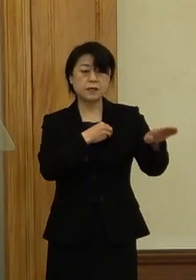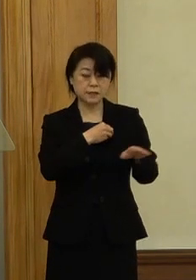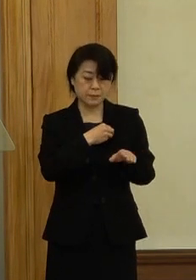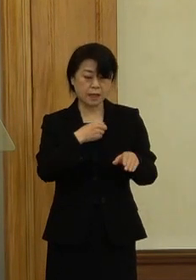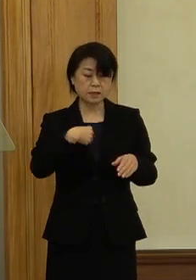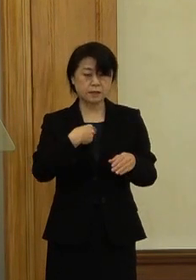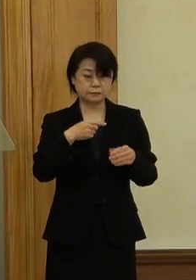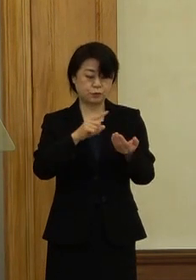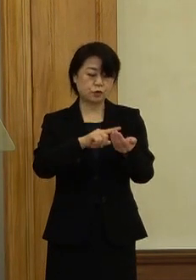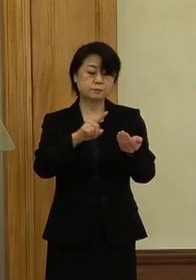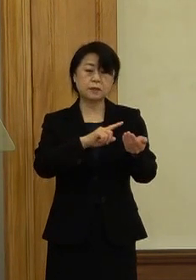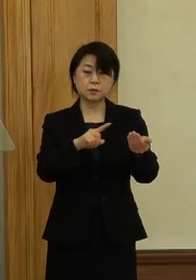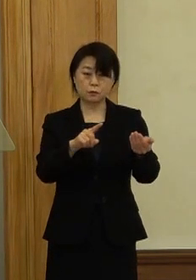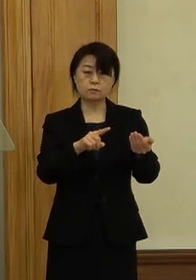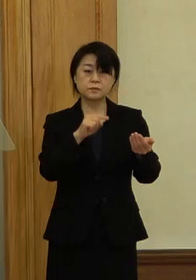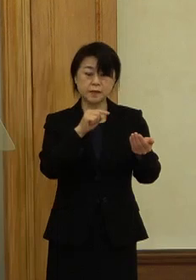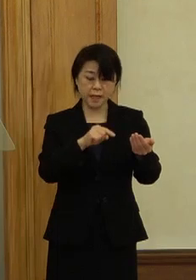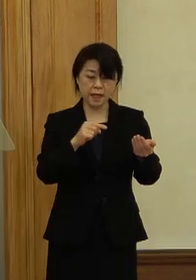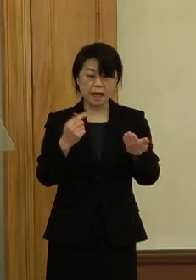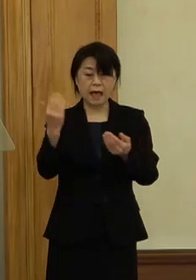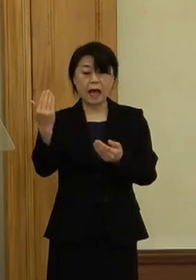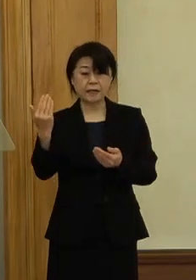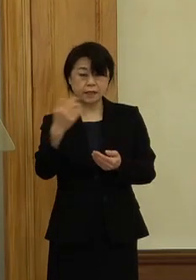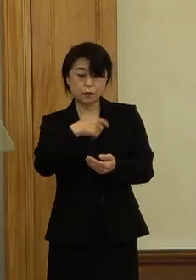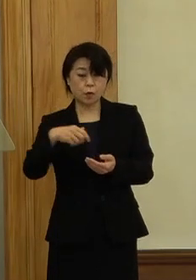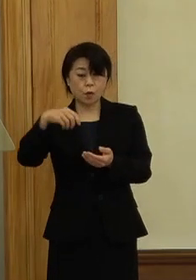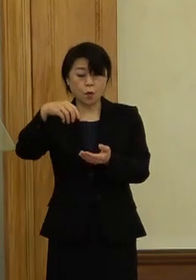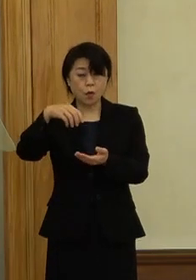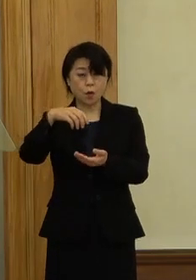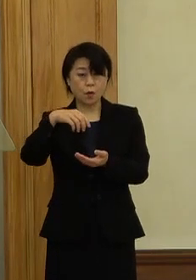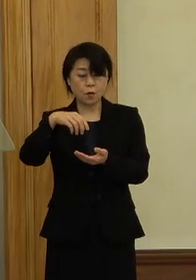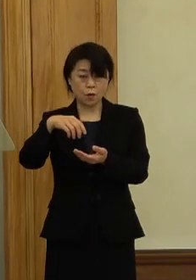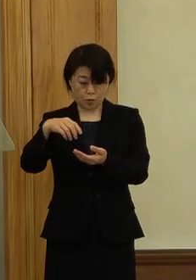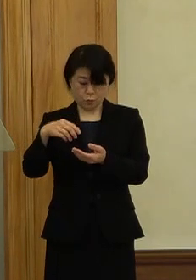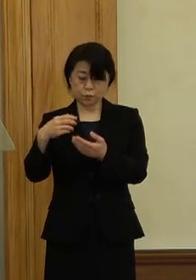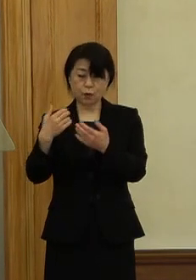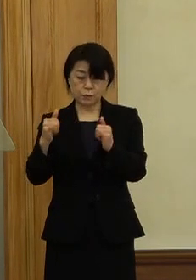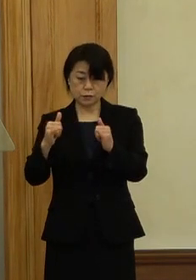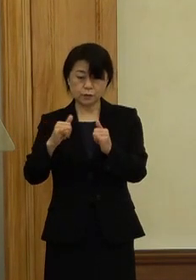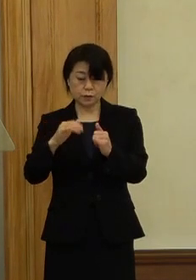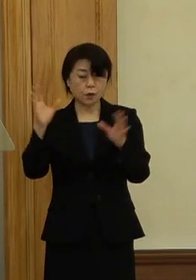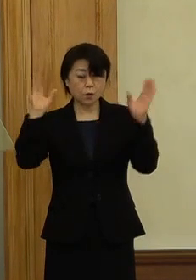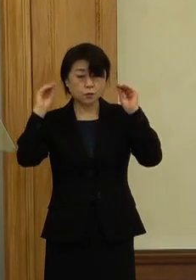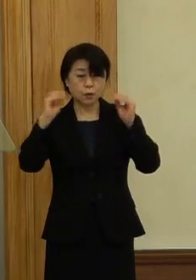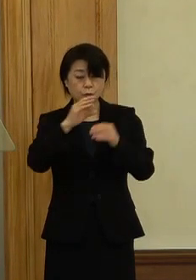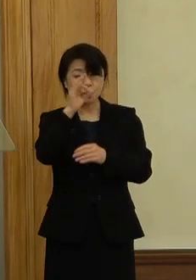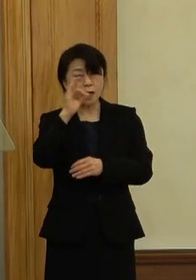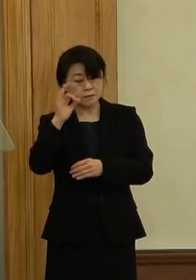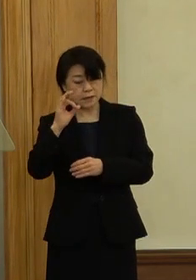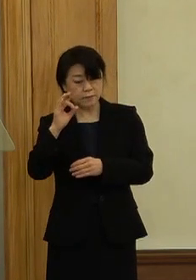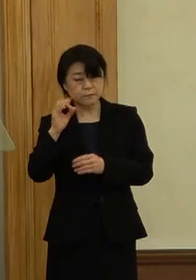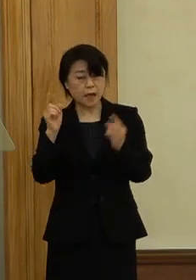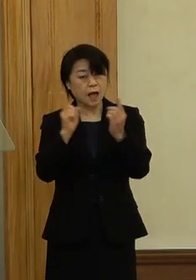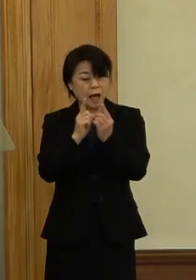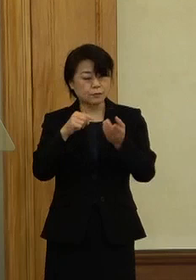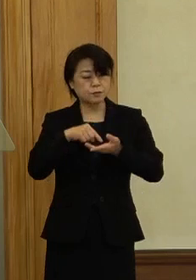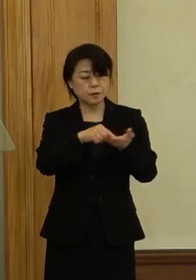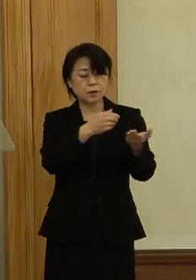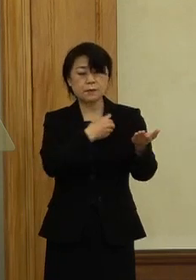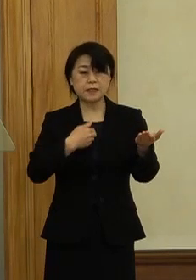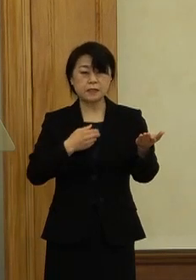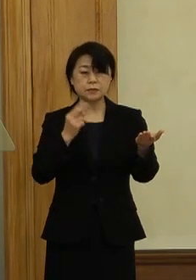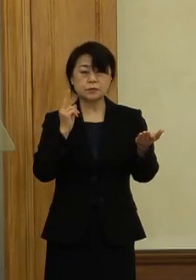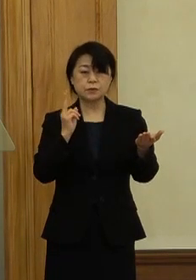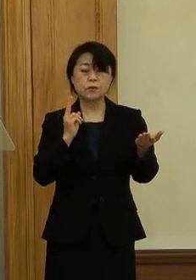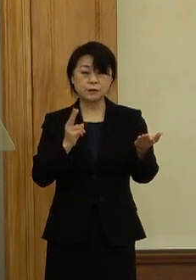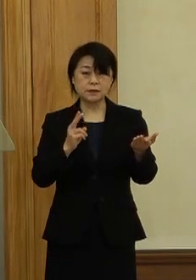分のスマートフォンなどからお相手候補となる方々の情報の閲覧やお引き合わせの申し込みができるよう、昨